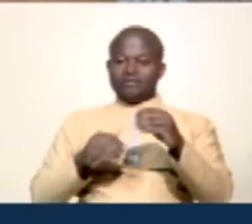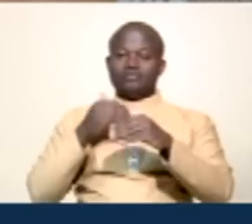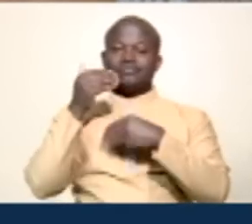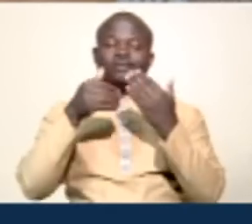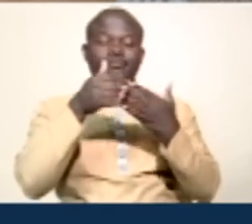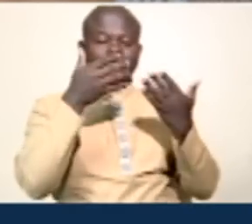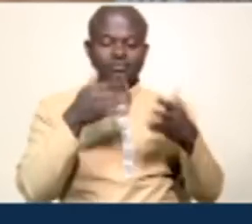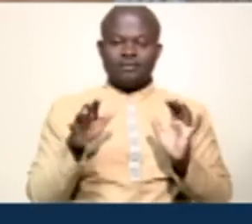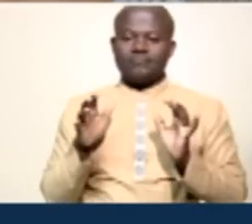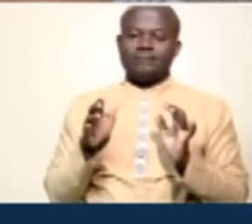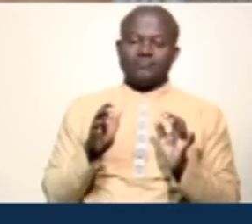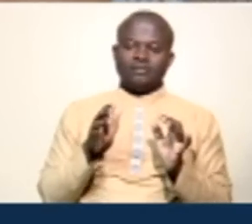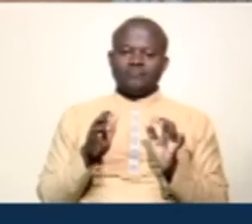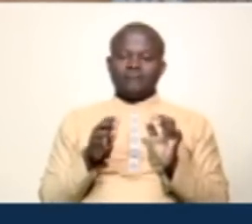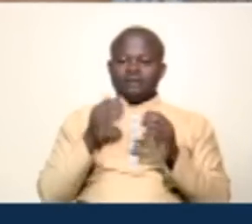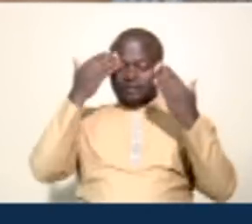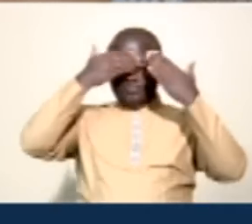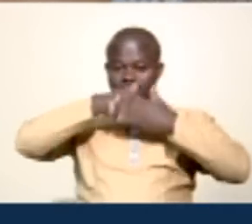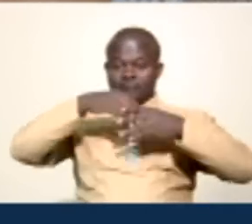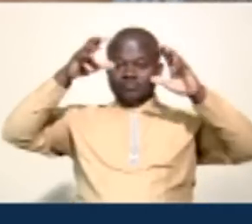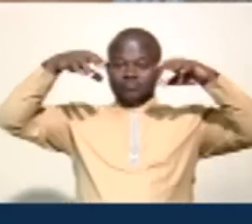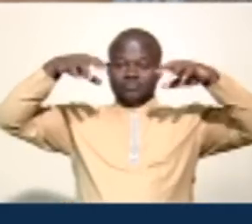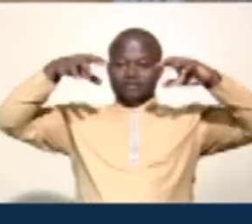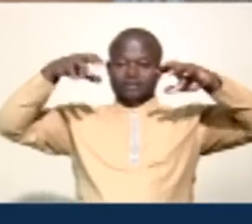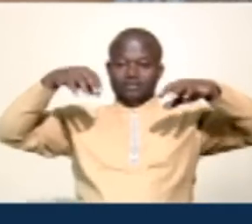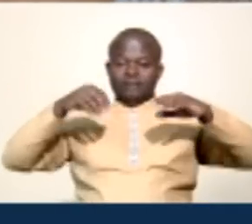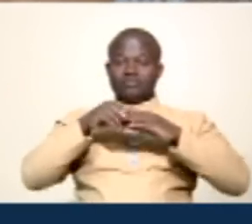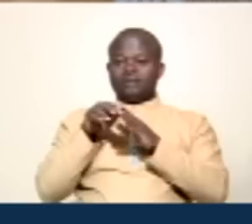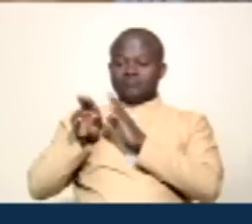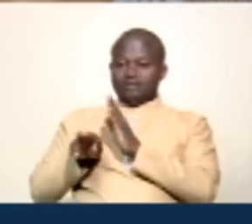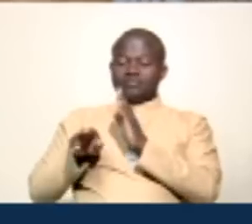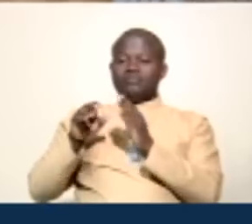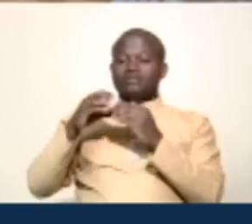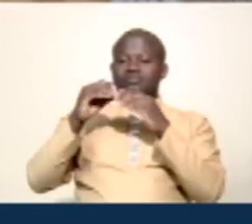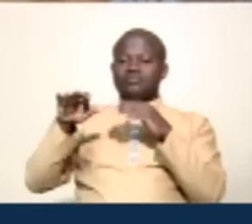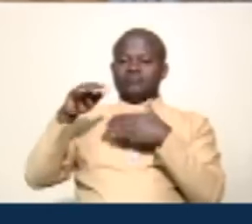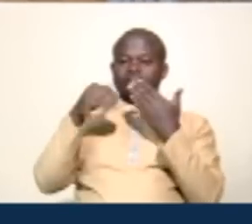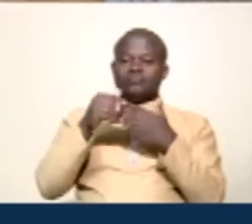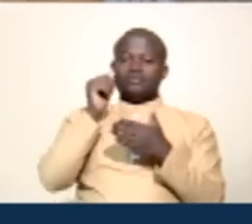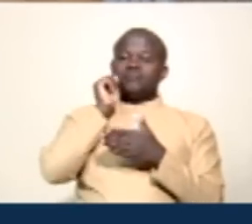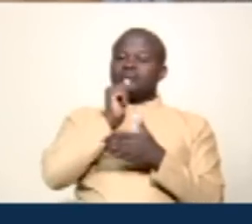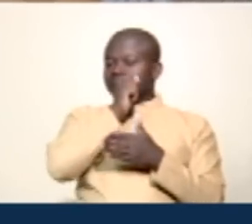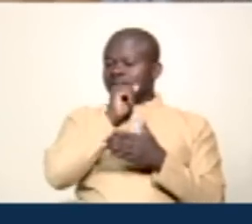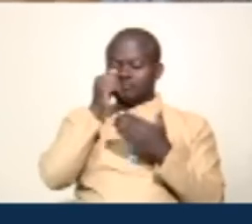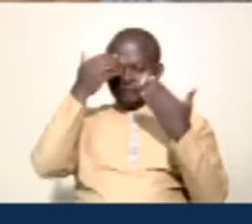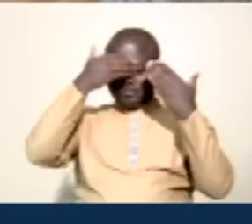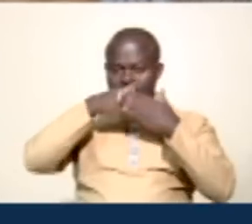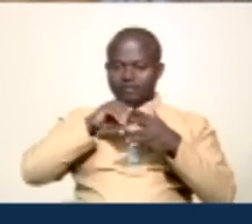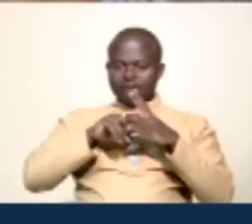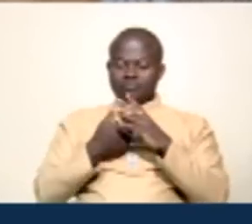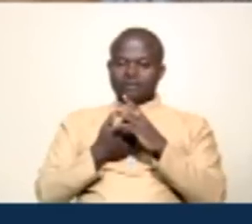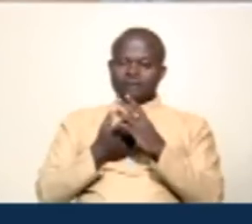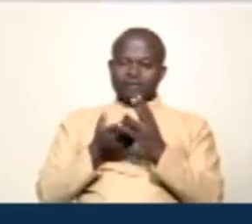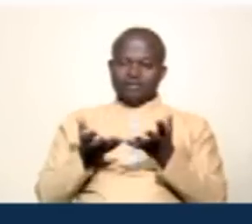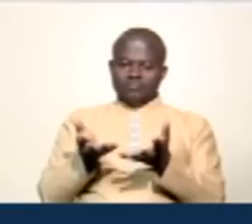bamaze kubashyingura ubwo hari nimugoroba imvura iriranagwa bahita bajya kuyiraza kuri komine kuwa gatandatu nyuma ya saa sita nibwo batangiye guhera ku